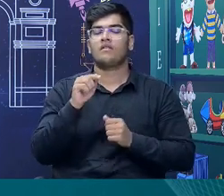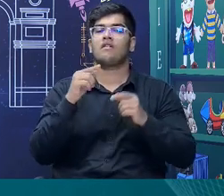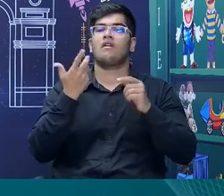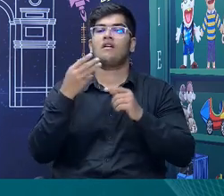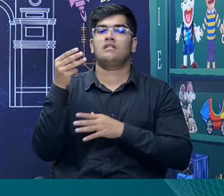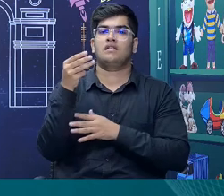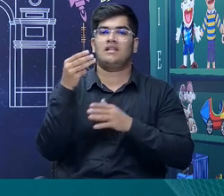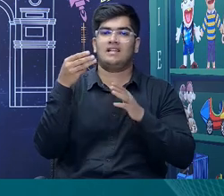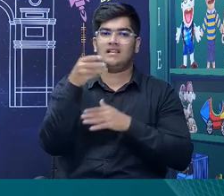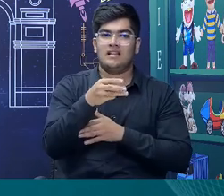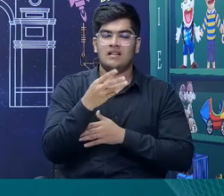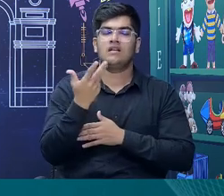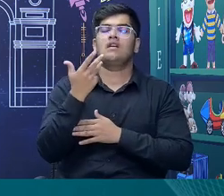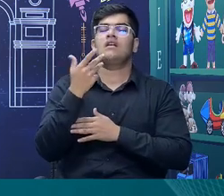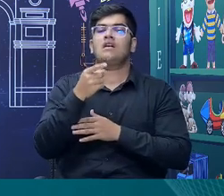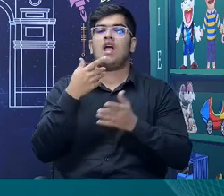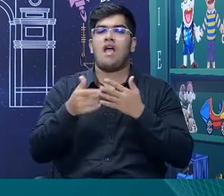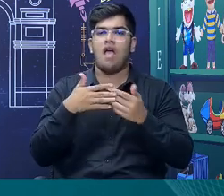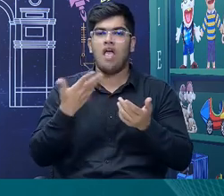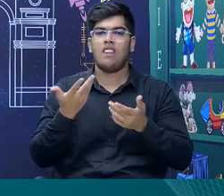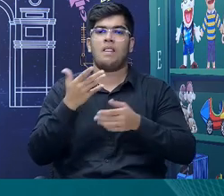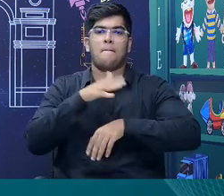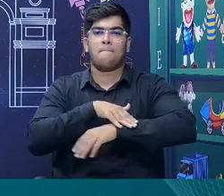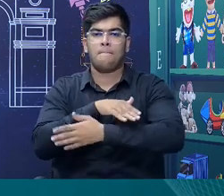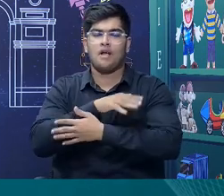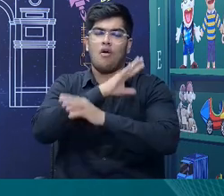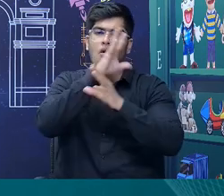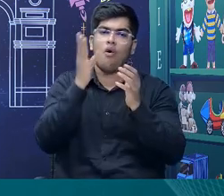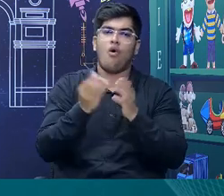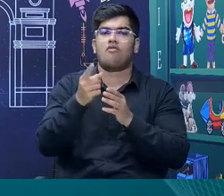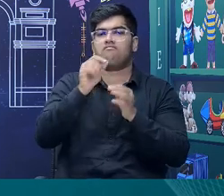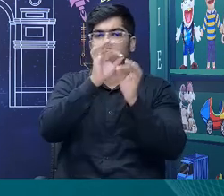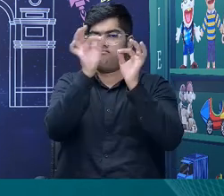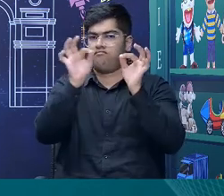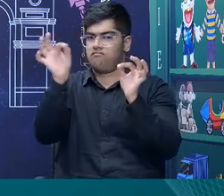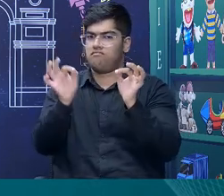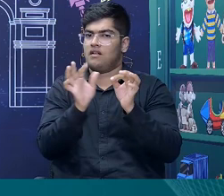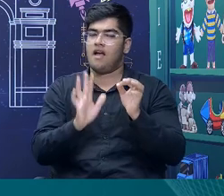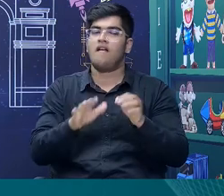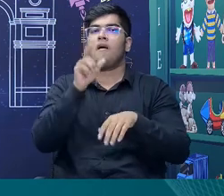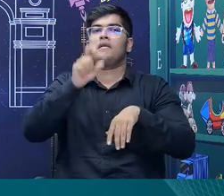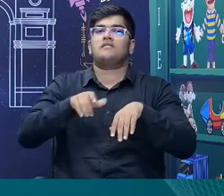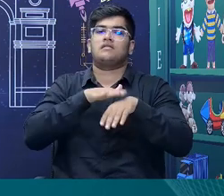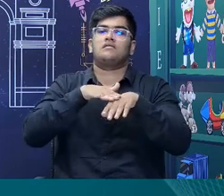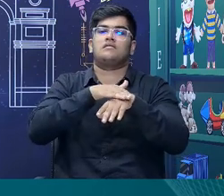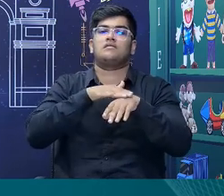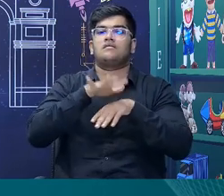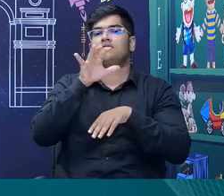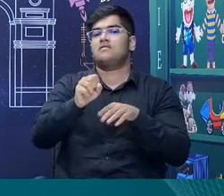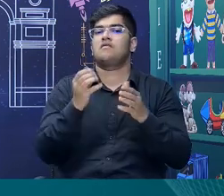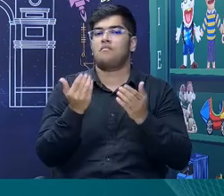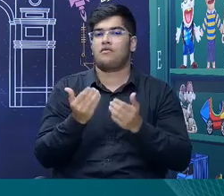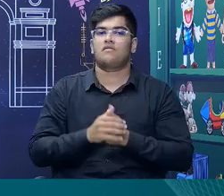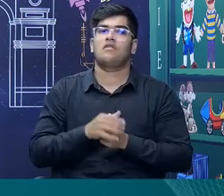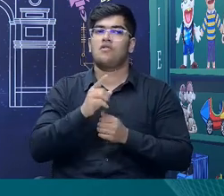हाथों का पैरों का इस तरह से जी जी तो इस तरह से उन्होंने गणेश जी का